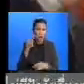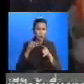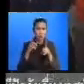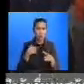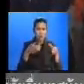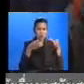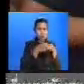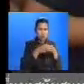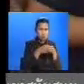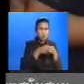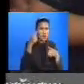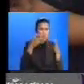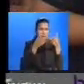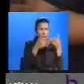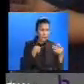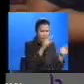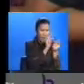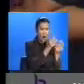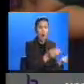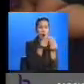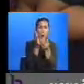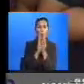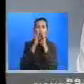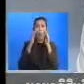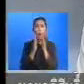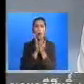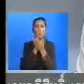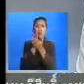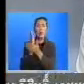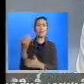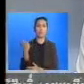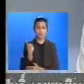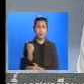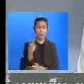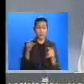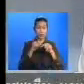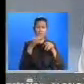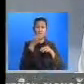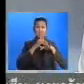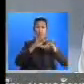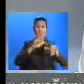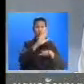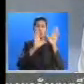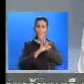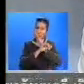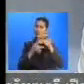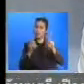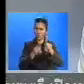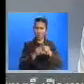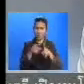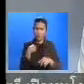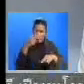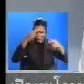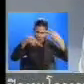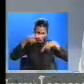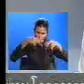กระโดกมาถวายวัดไว้เป็นจำนวนมากที่บริเวณทะเลสัตหีบเหมือนกันนะคะก็ยังคงมีการค้นหาครูสอน